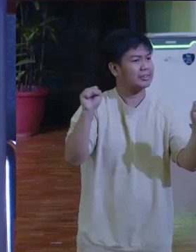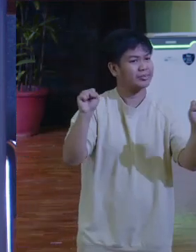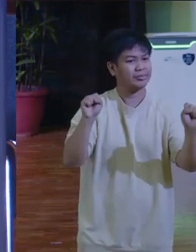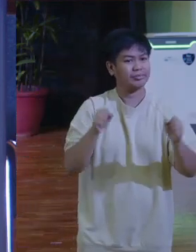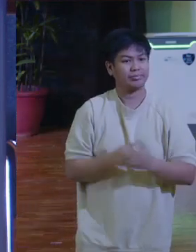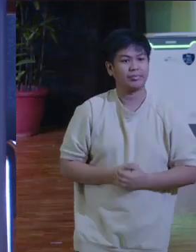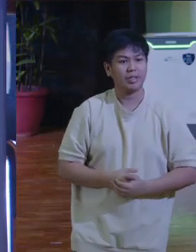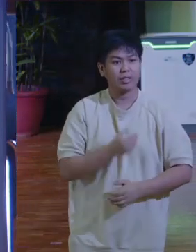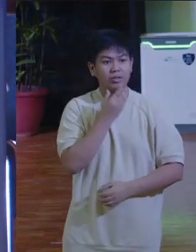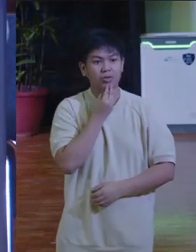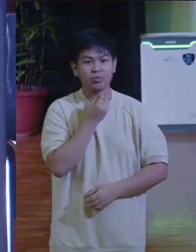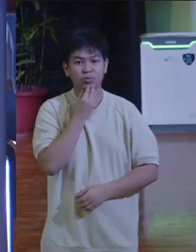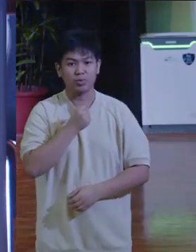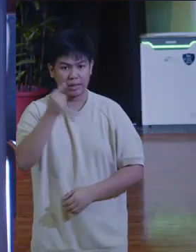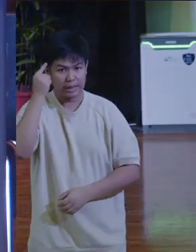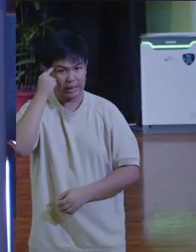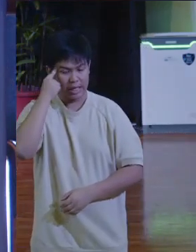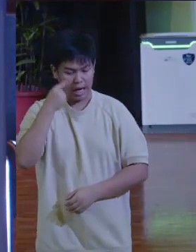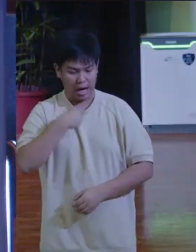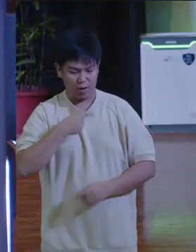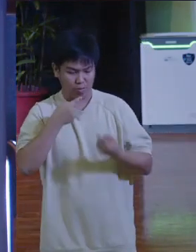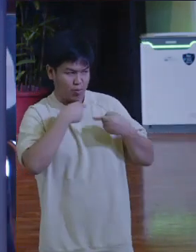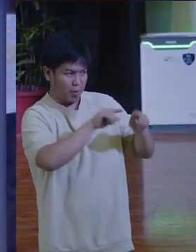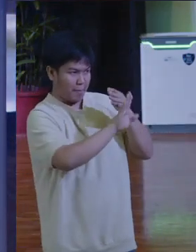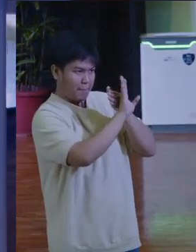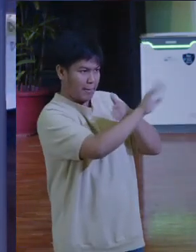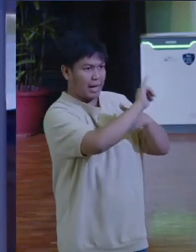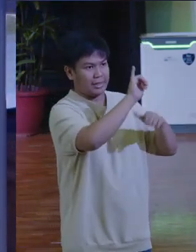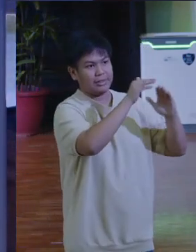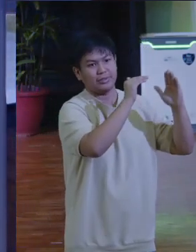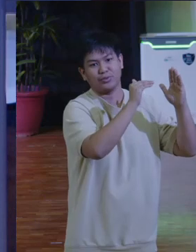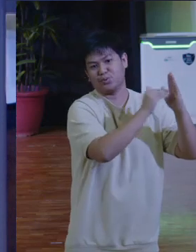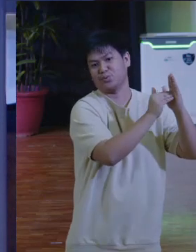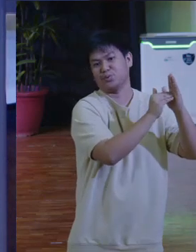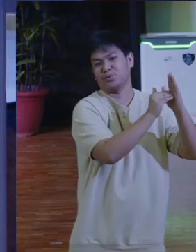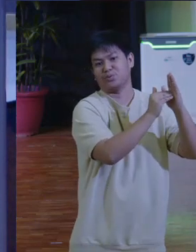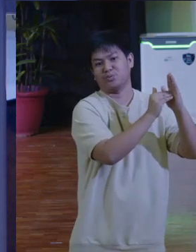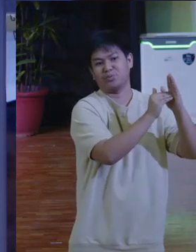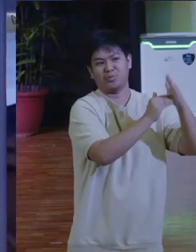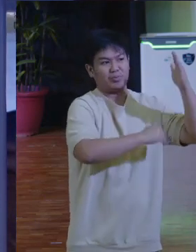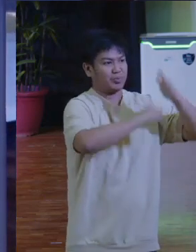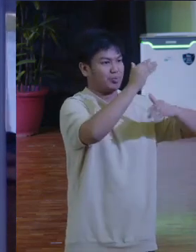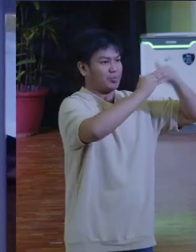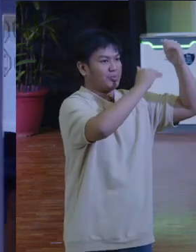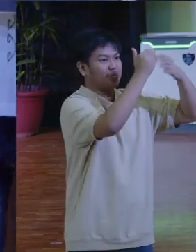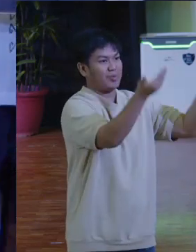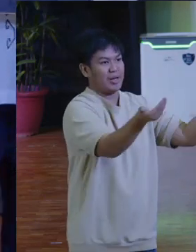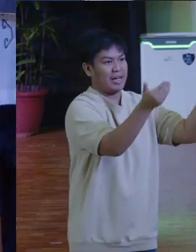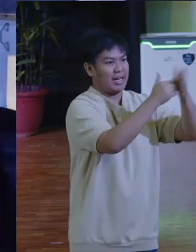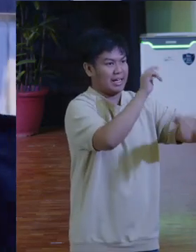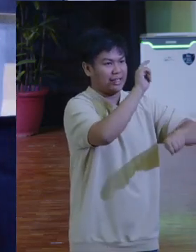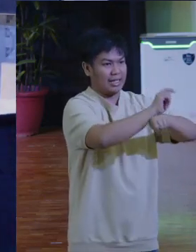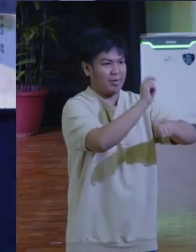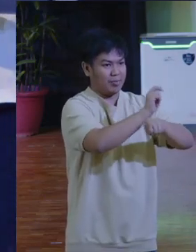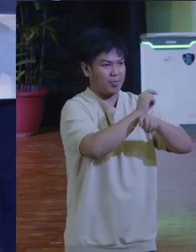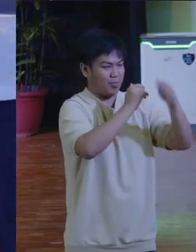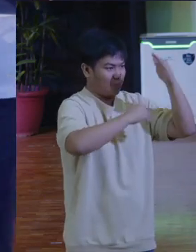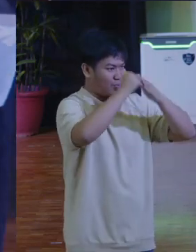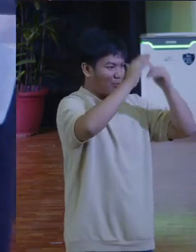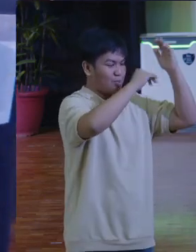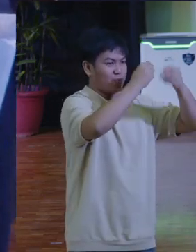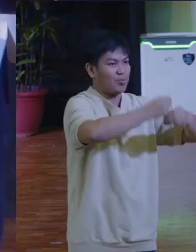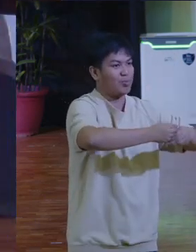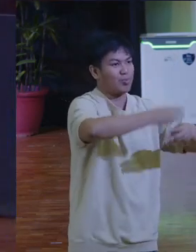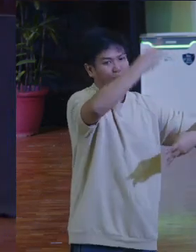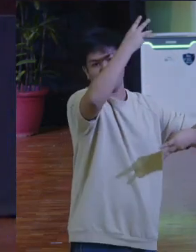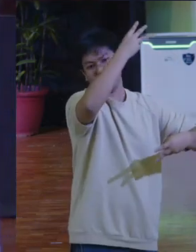yung ma-restore sa kanilang bayan. Sila ay makabalik sa kanilang Jerusalem, na makita nila muli ang templo, na maitayo